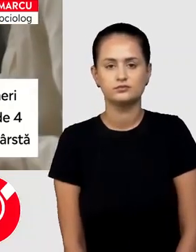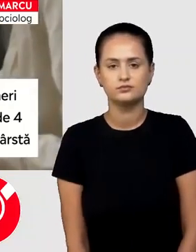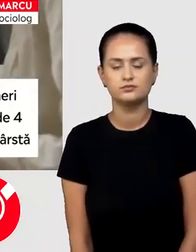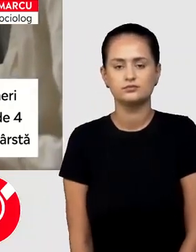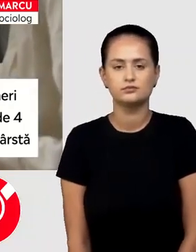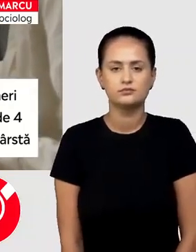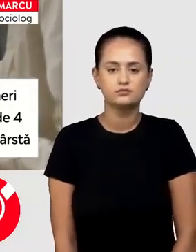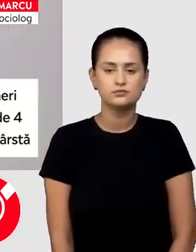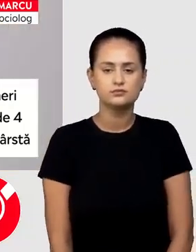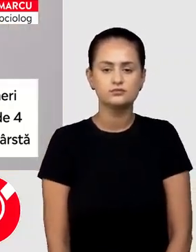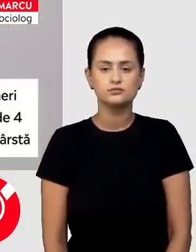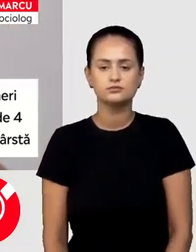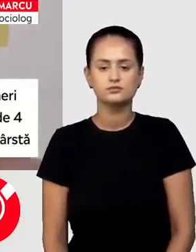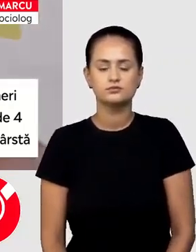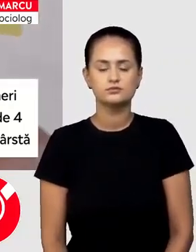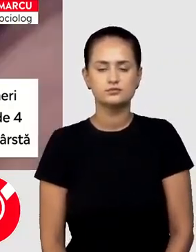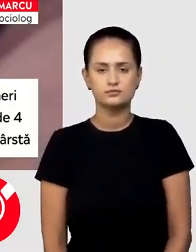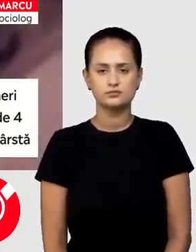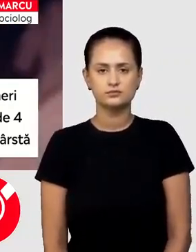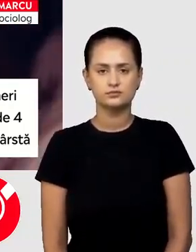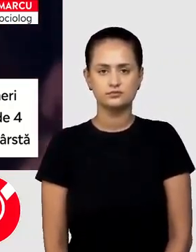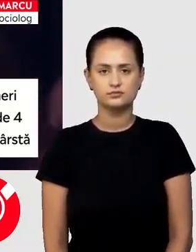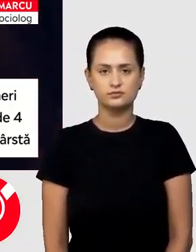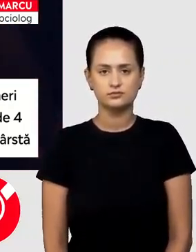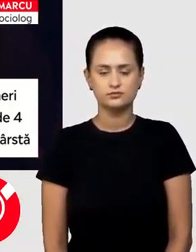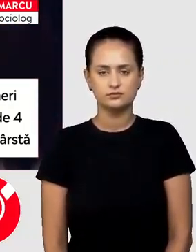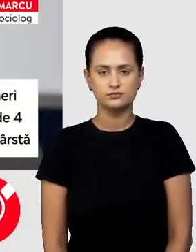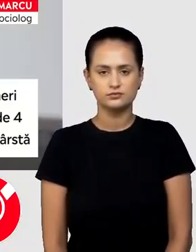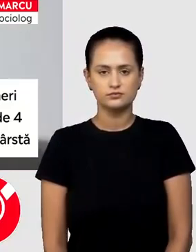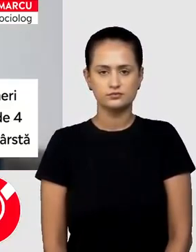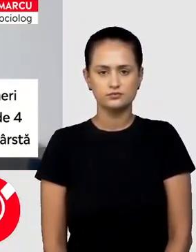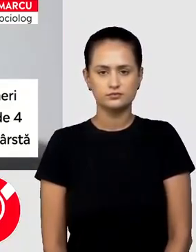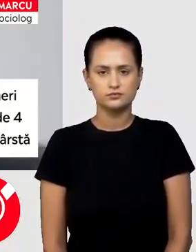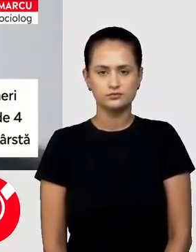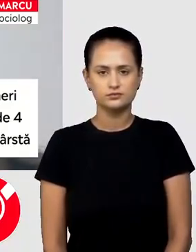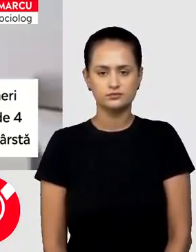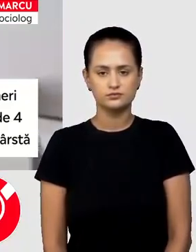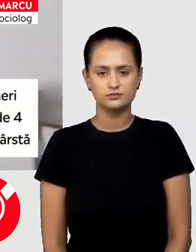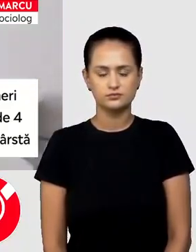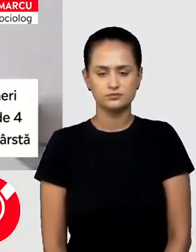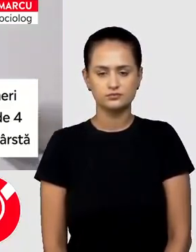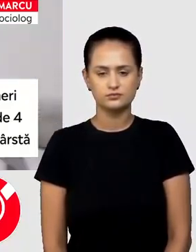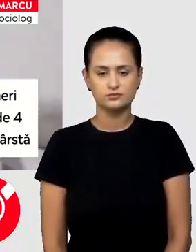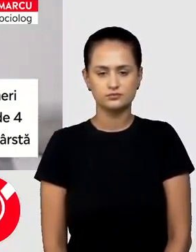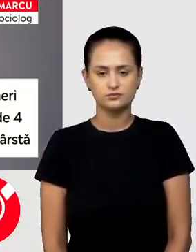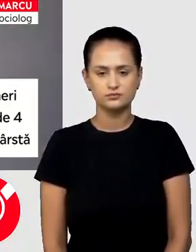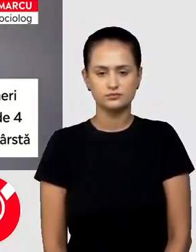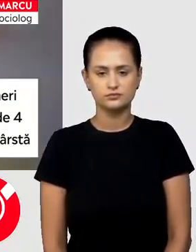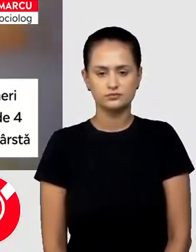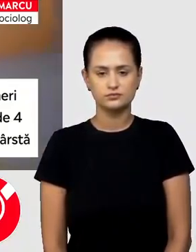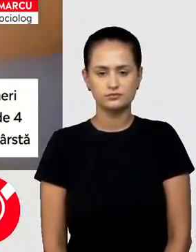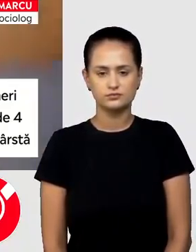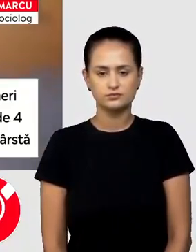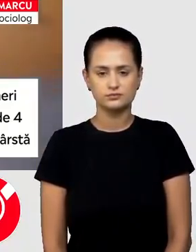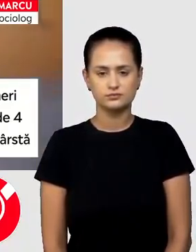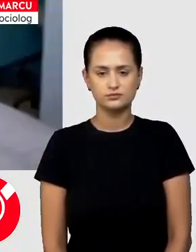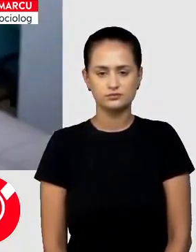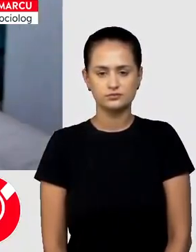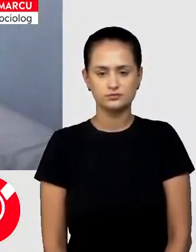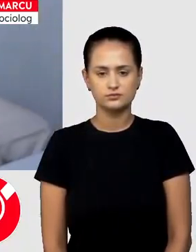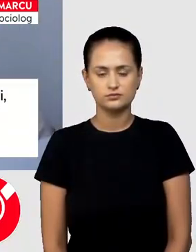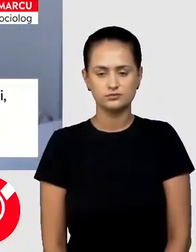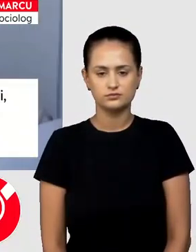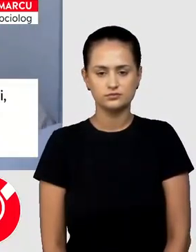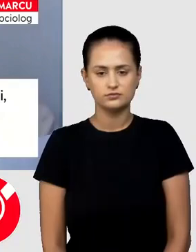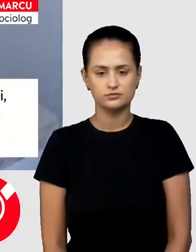slabe performanțe din punct de vedere al promovabilității la bacalaureat, ceea ce ne dă un prim indiciu a faptului